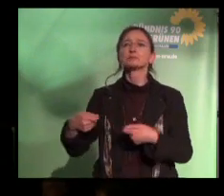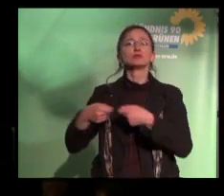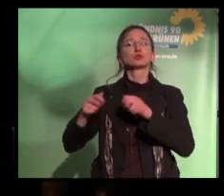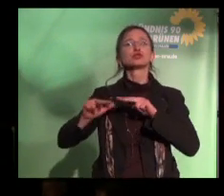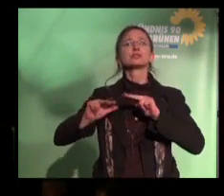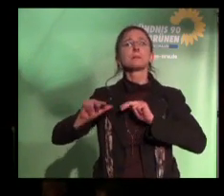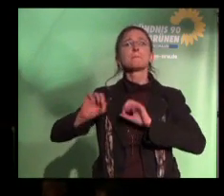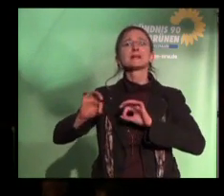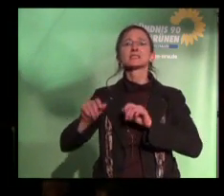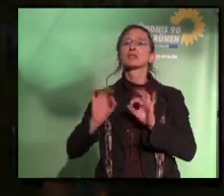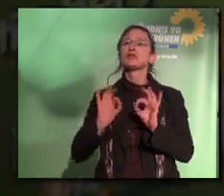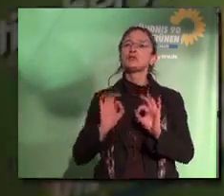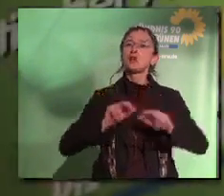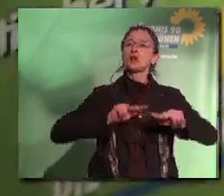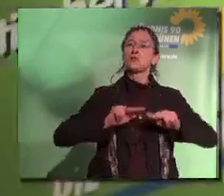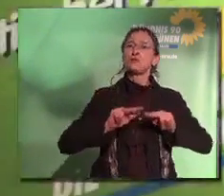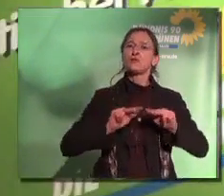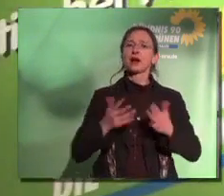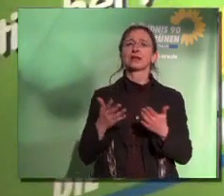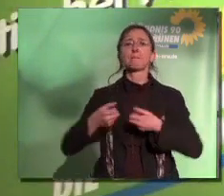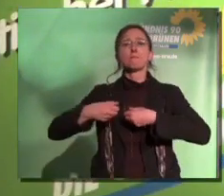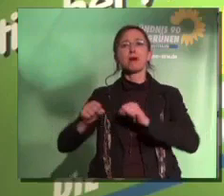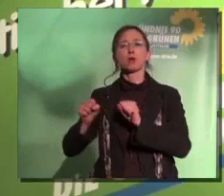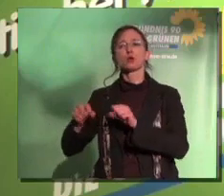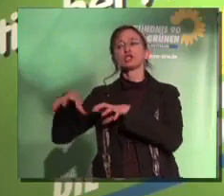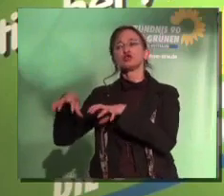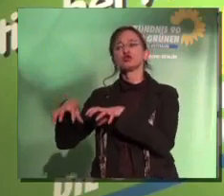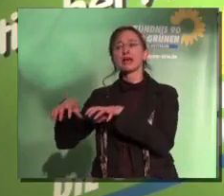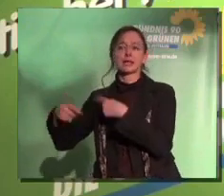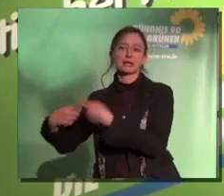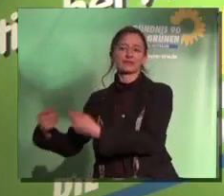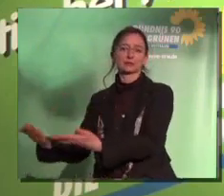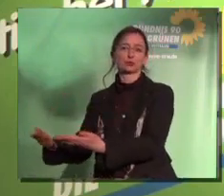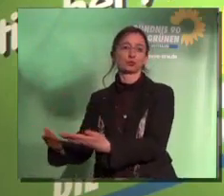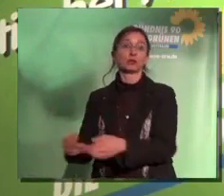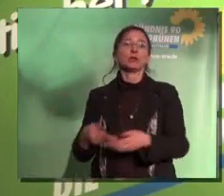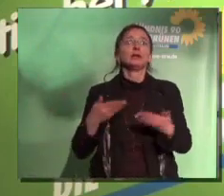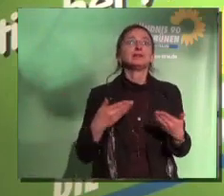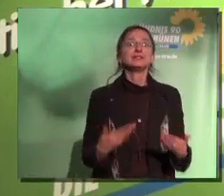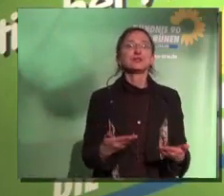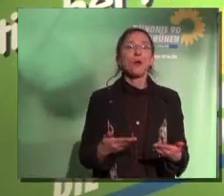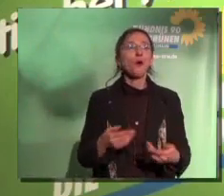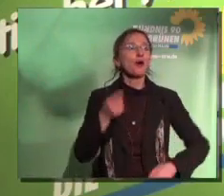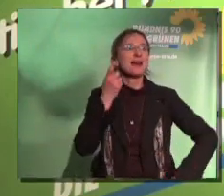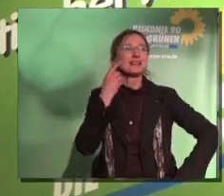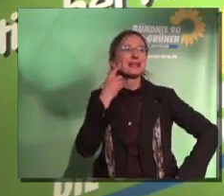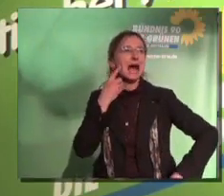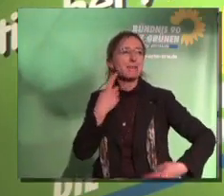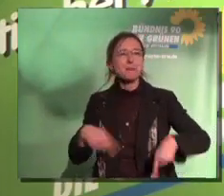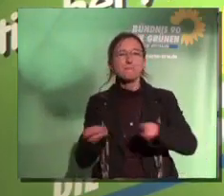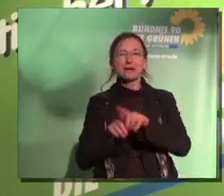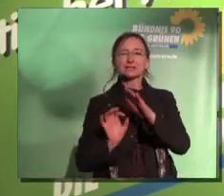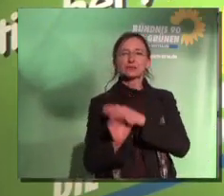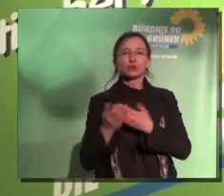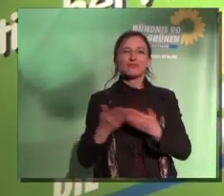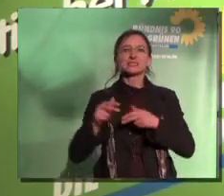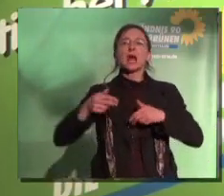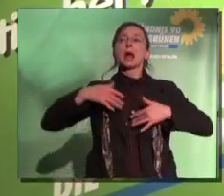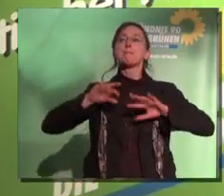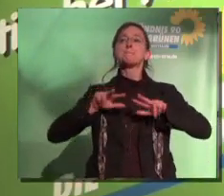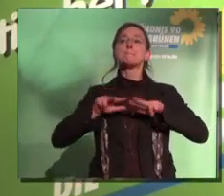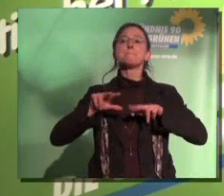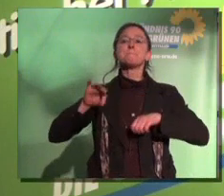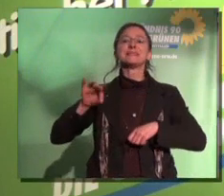Stadtentwicklung. Intern und inoffiziell ist der Titel Minister für Bau und Stau. Ja. Kein anderer hat so viel Pleiten